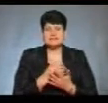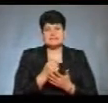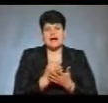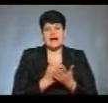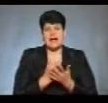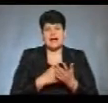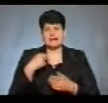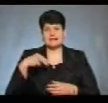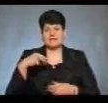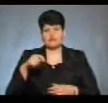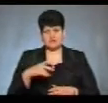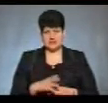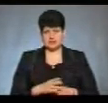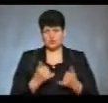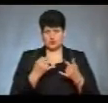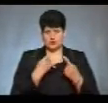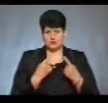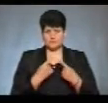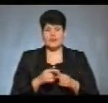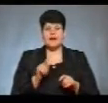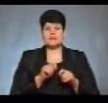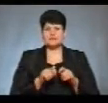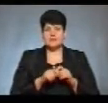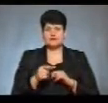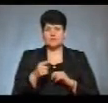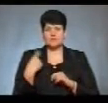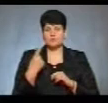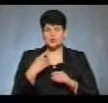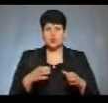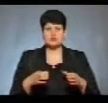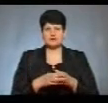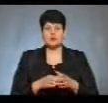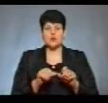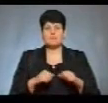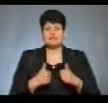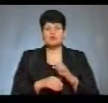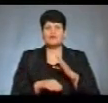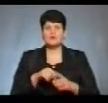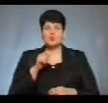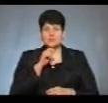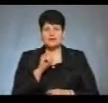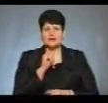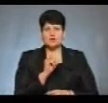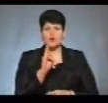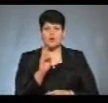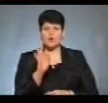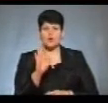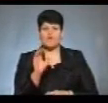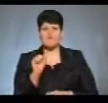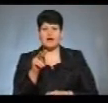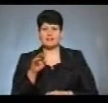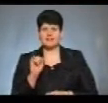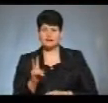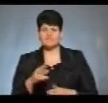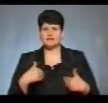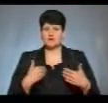президенти, говоримо сьогодні. Гість студії – експерт Тернопільського обласного осередку Комітету виборців України Ігор Ковалик. Вітаю вас.